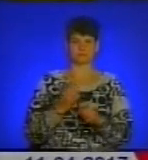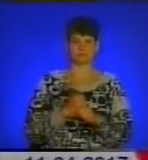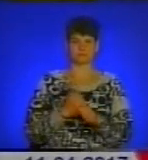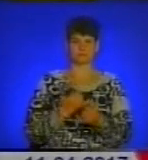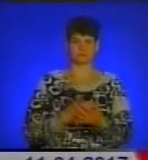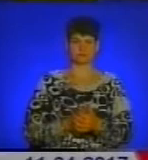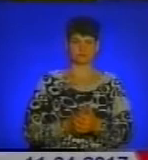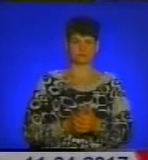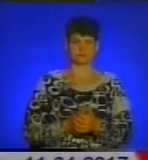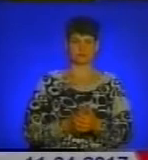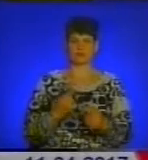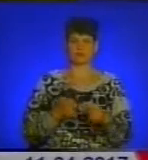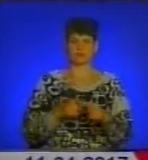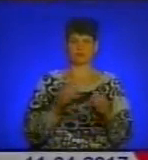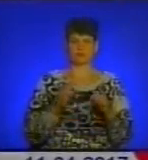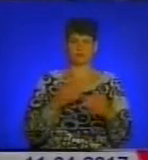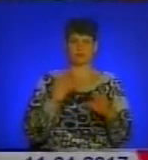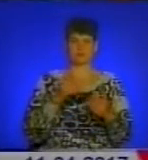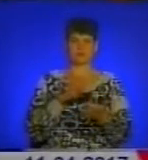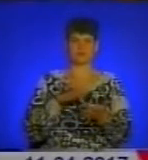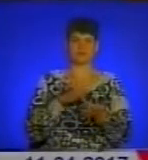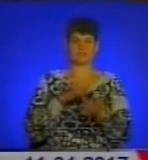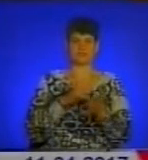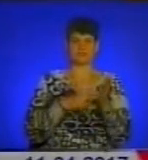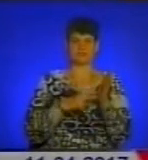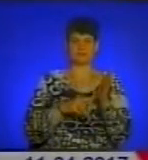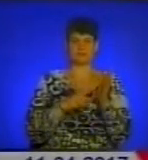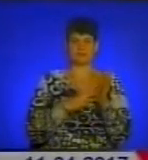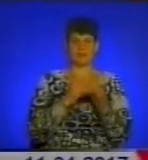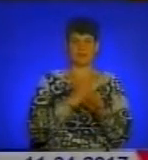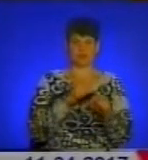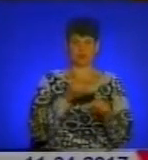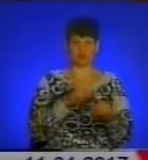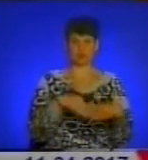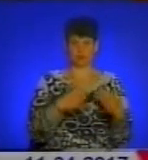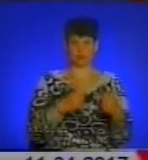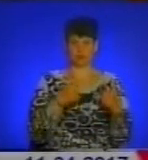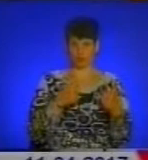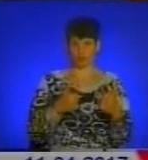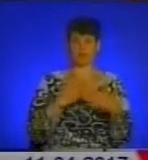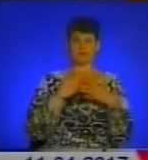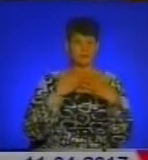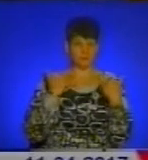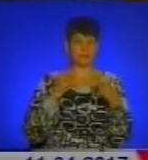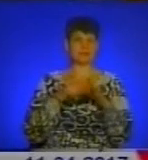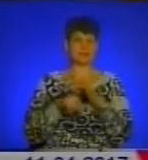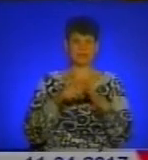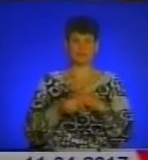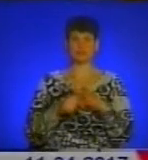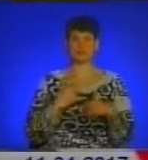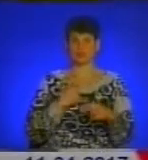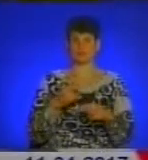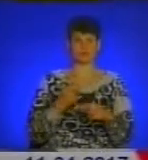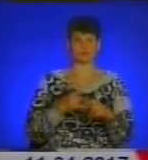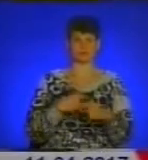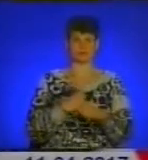Ми сказали, що ніде не дають. Сказали, ідіть сюди в центр 78 аптеку. Якщо тут дають, дадуть, добре. Ні, то значить, на Тернополі така програма не діє.